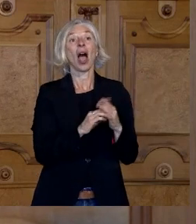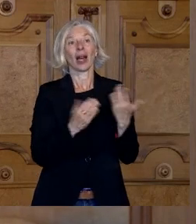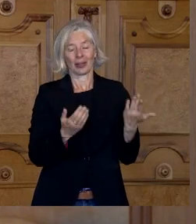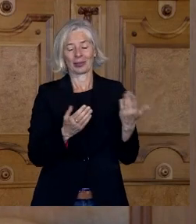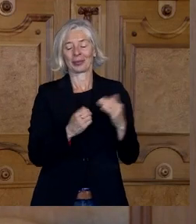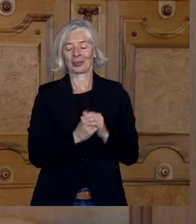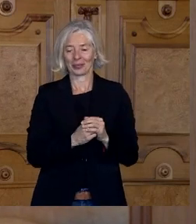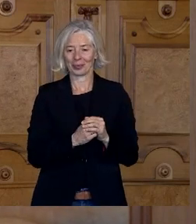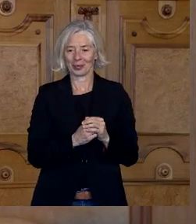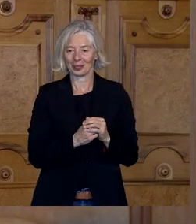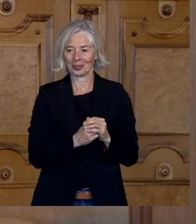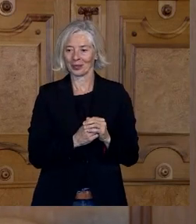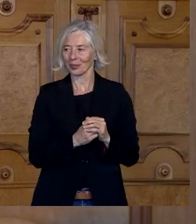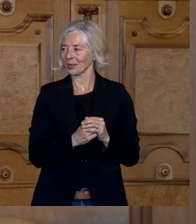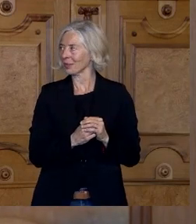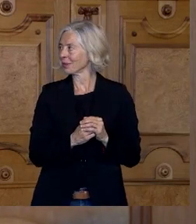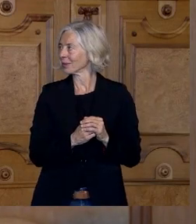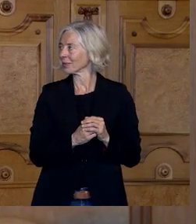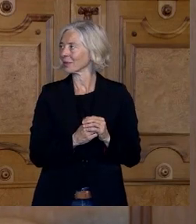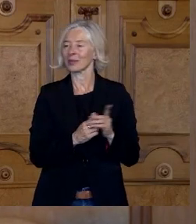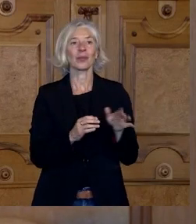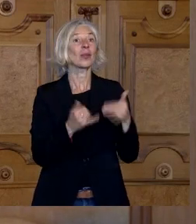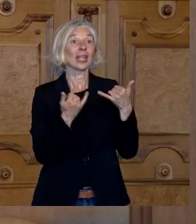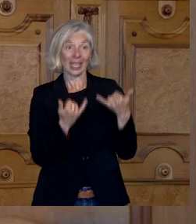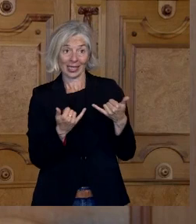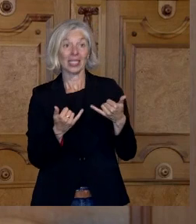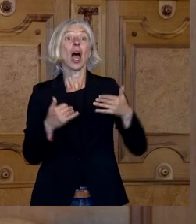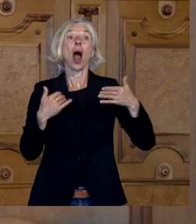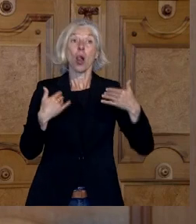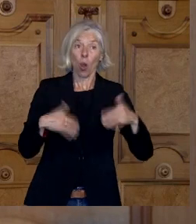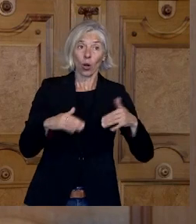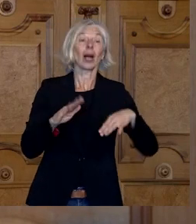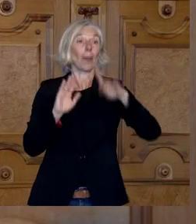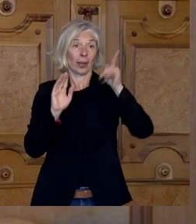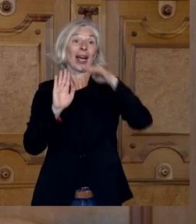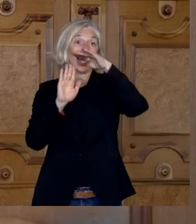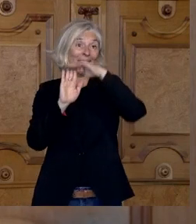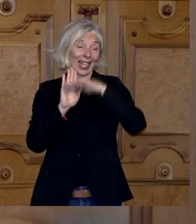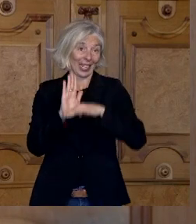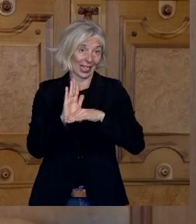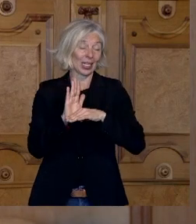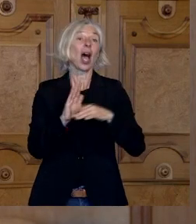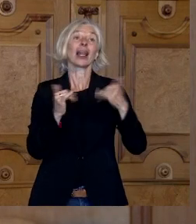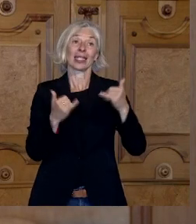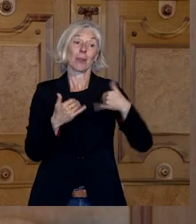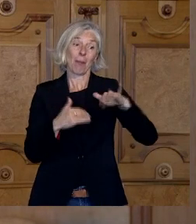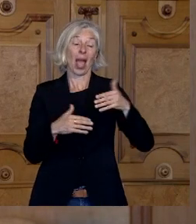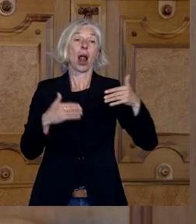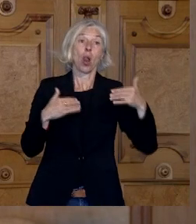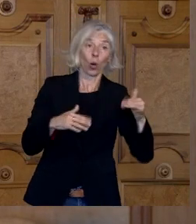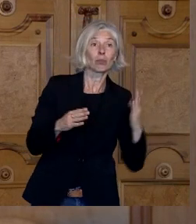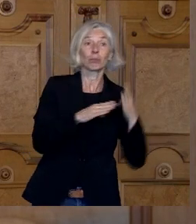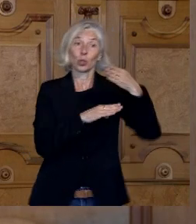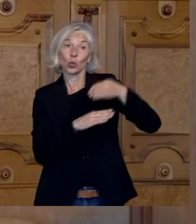nicht geschafft. Diese Lockerungsmaßnahmen bedeuten natürlich auch, dass wir ein hohes Risiko